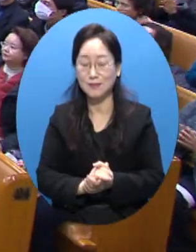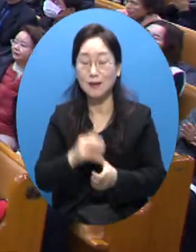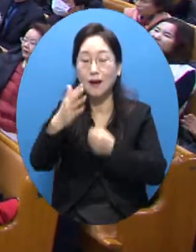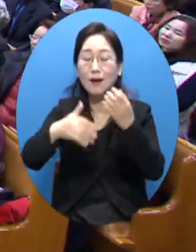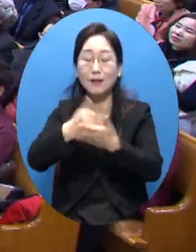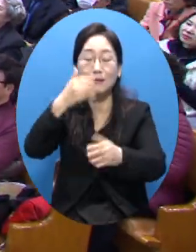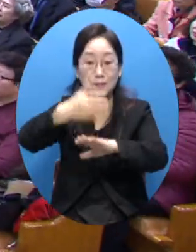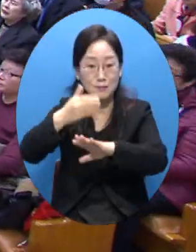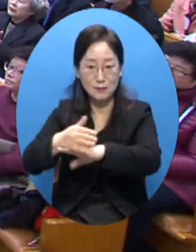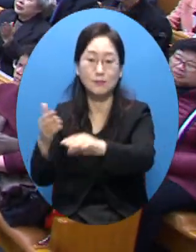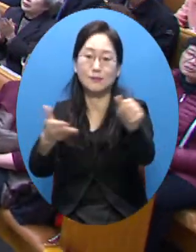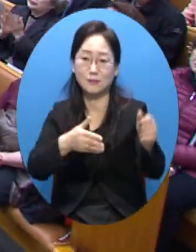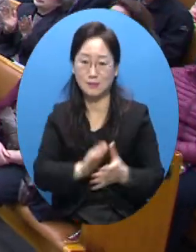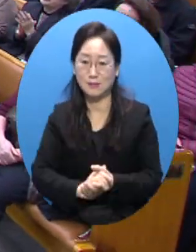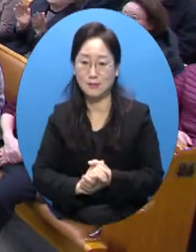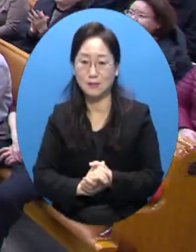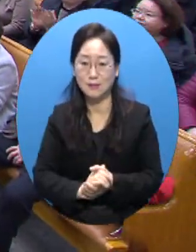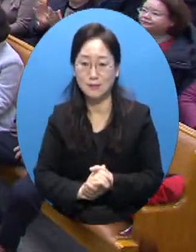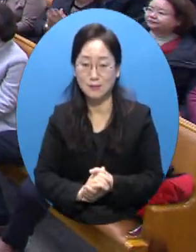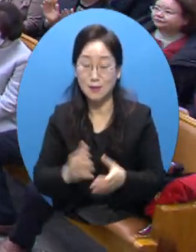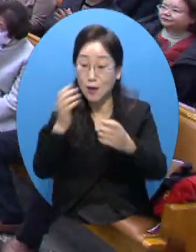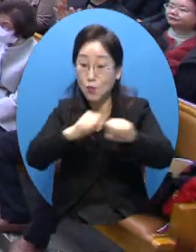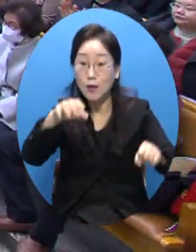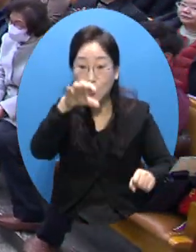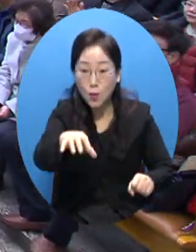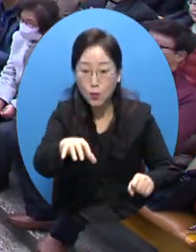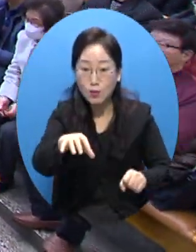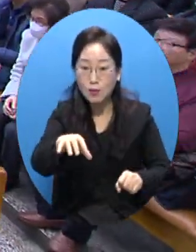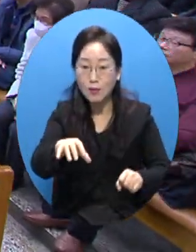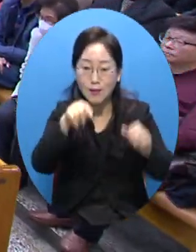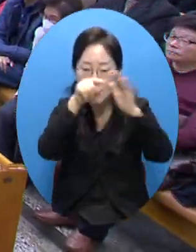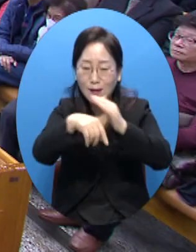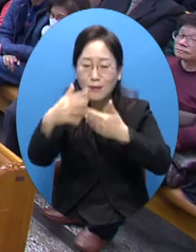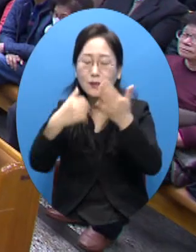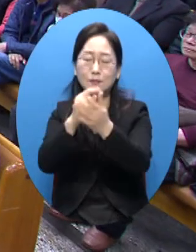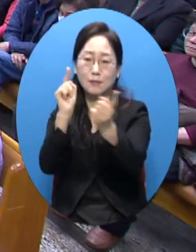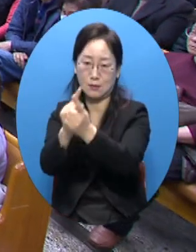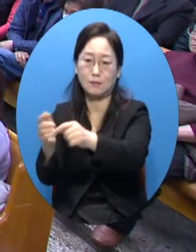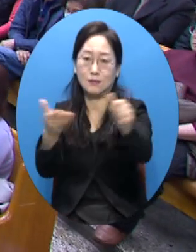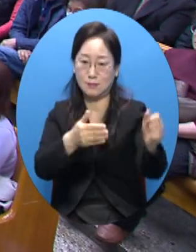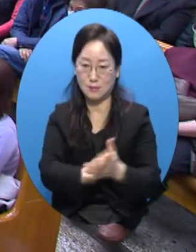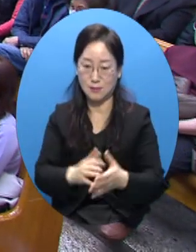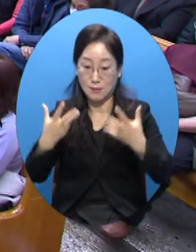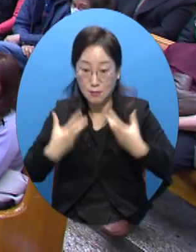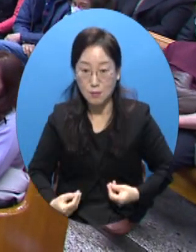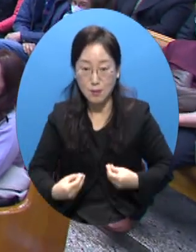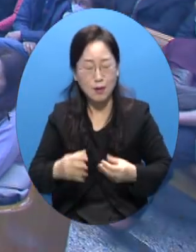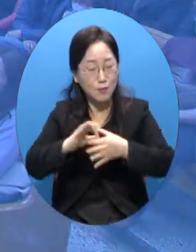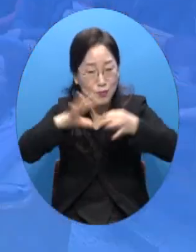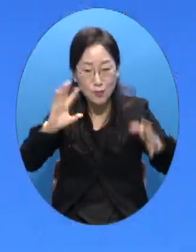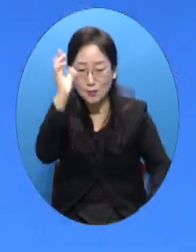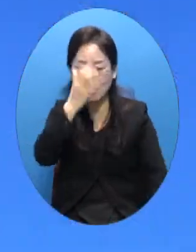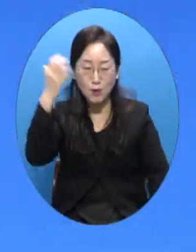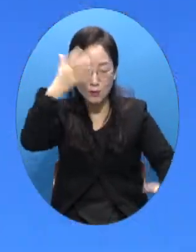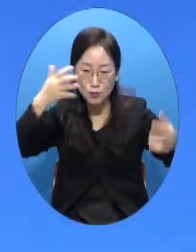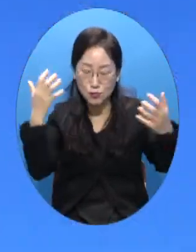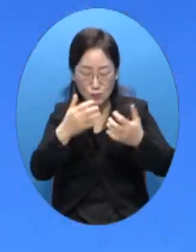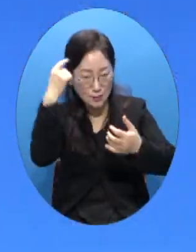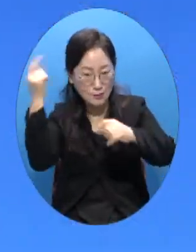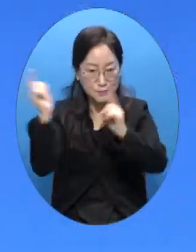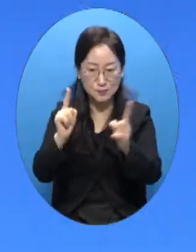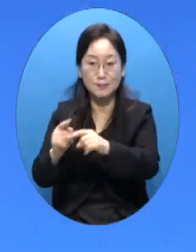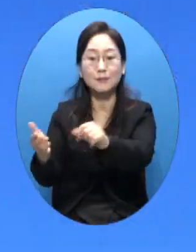렐 바랍니다 광야길에서 하나님을 만나시기 바랍니다 아멘 어떤 절망에서도 성령 충만 받고 다시 일어나시기